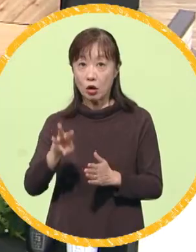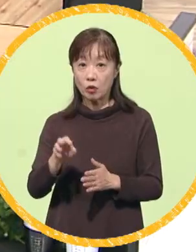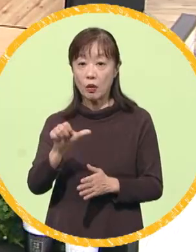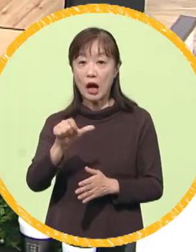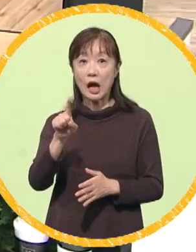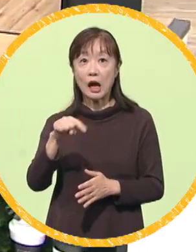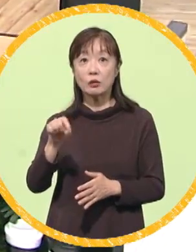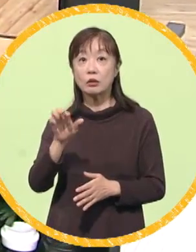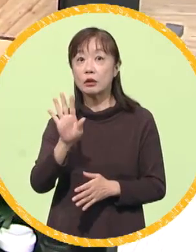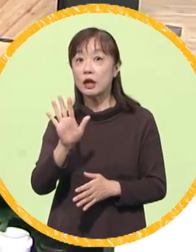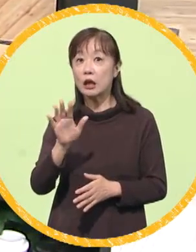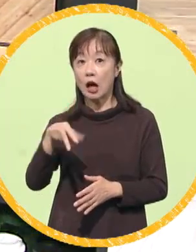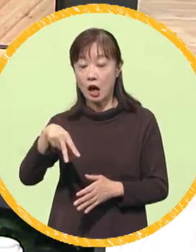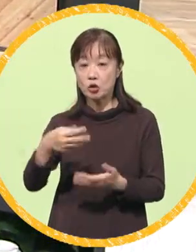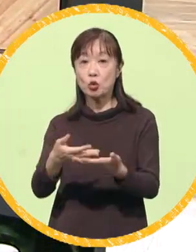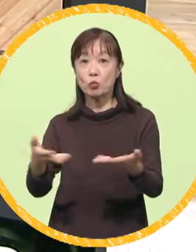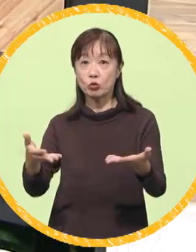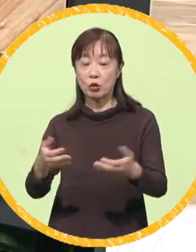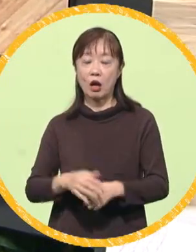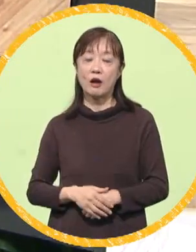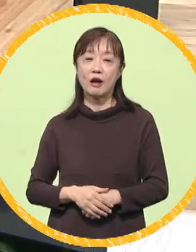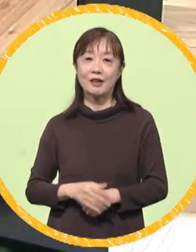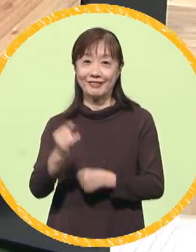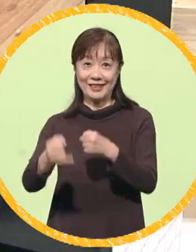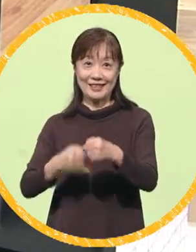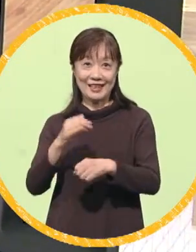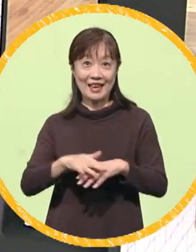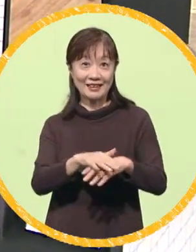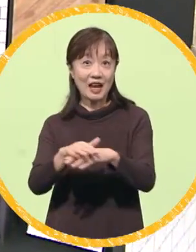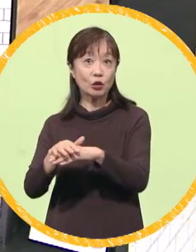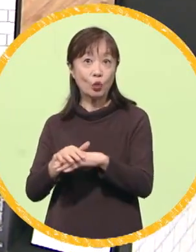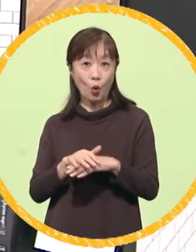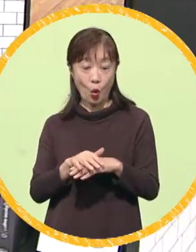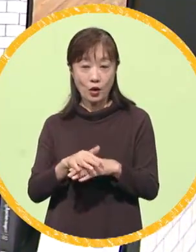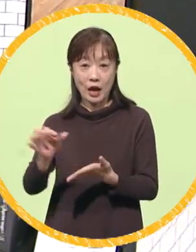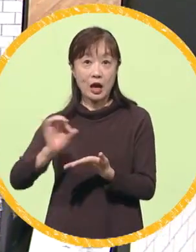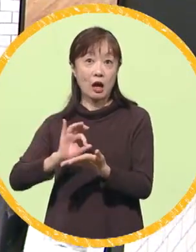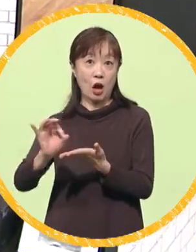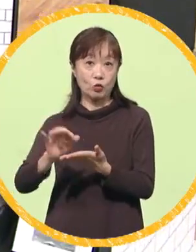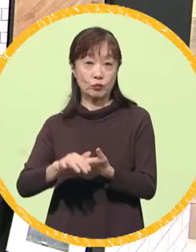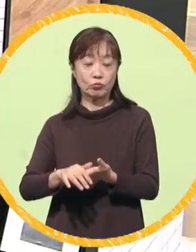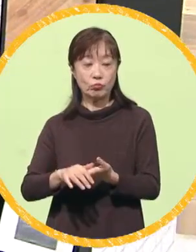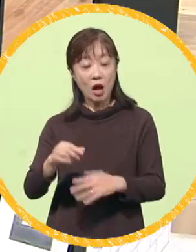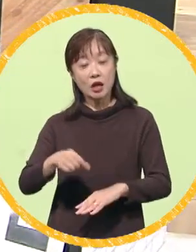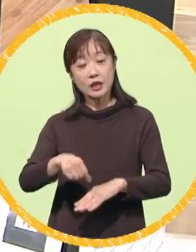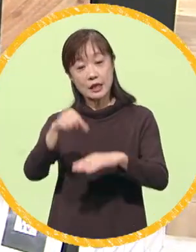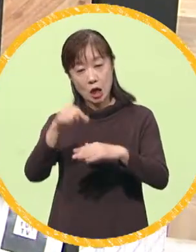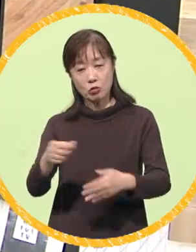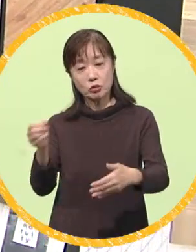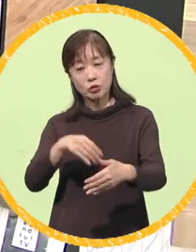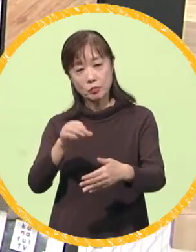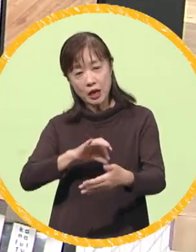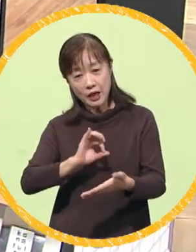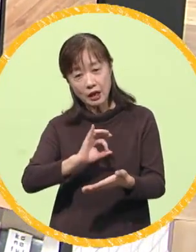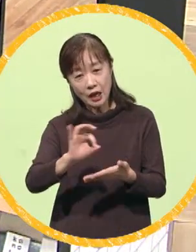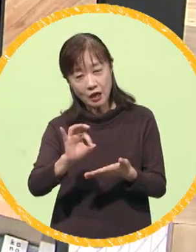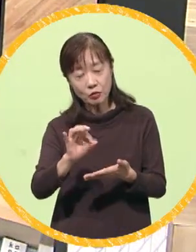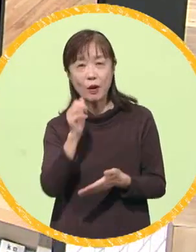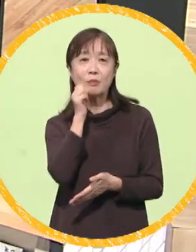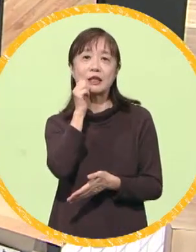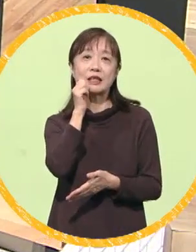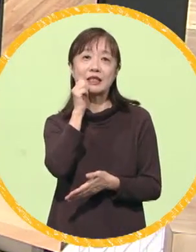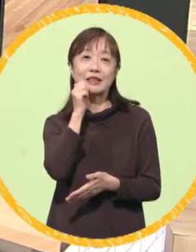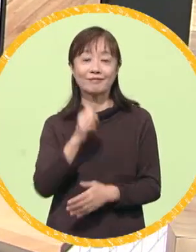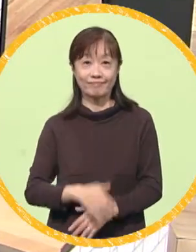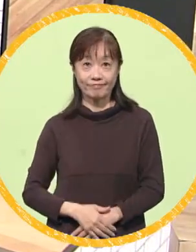テナショップ神奈川屋か、もしくはインターネットでの購入という形で、うん、ちょっとね、気軽にお近くのスーパーでというわけにはいかないんですけ